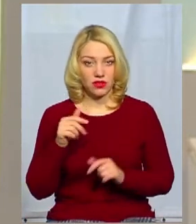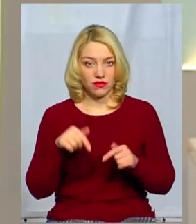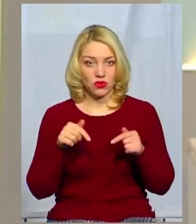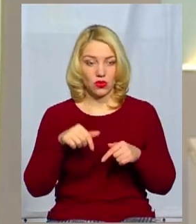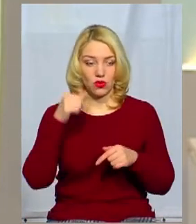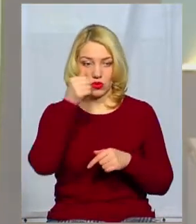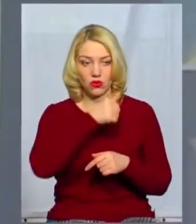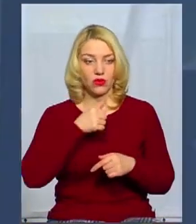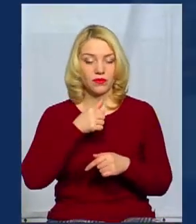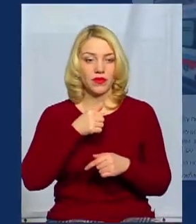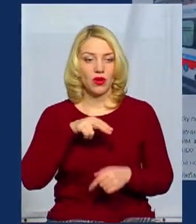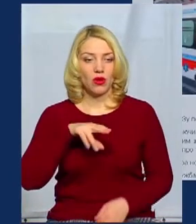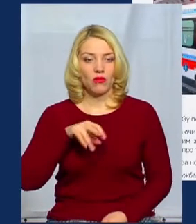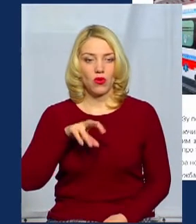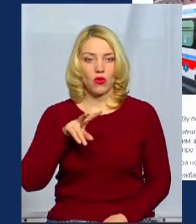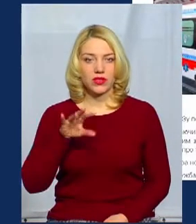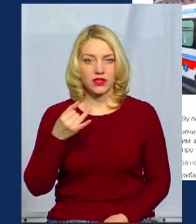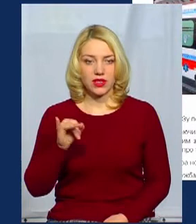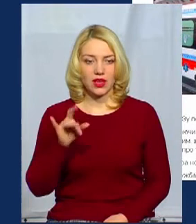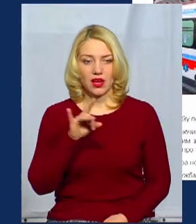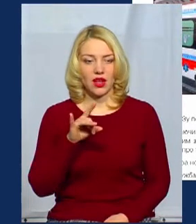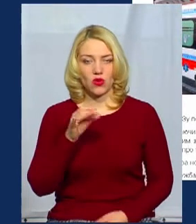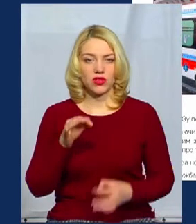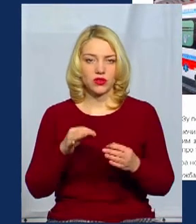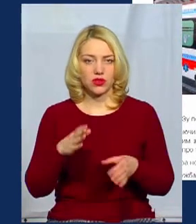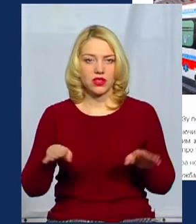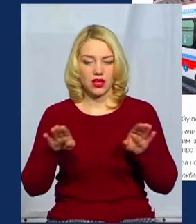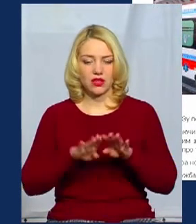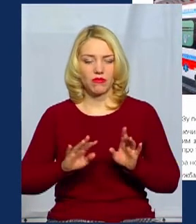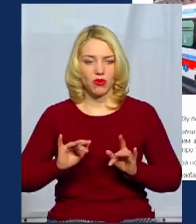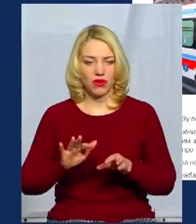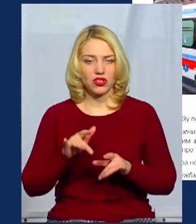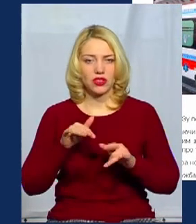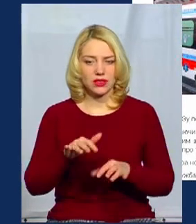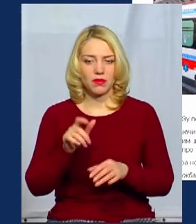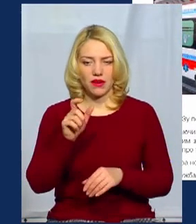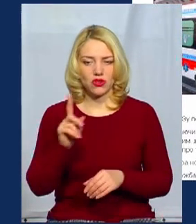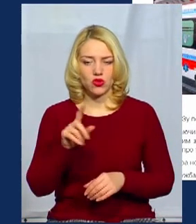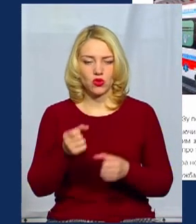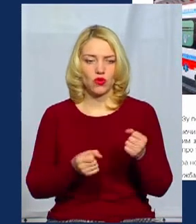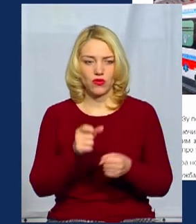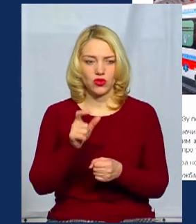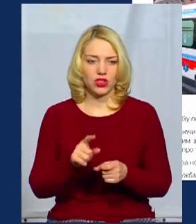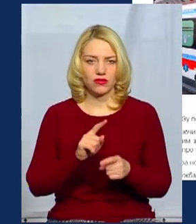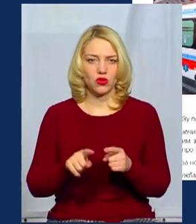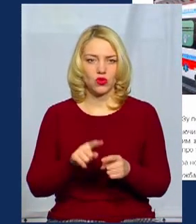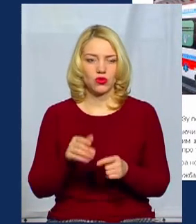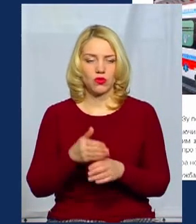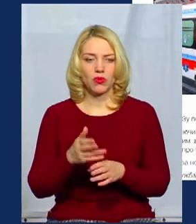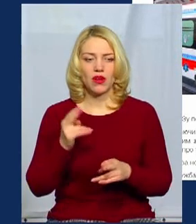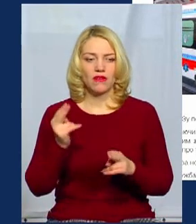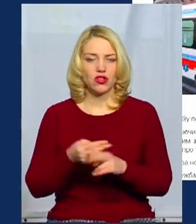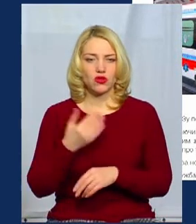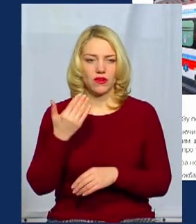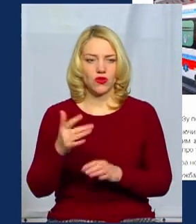цього року, Полонський районний суд закрив провадження у справі щодо водія швидкої допомоги за відсутністю в його